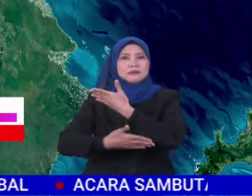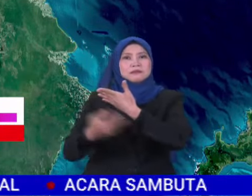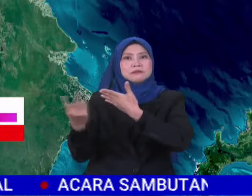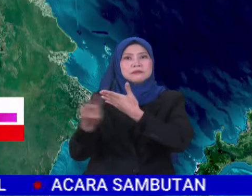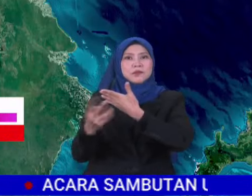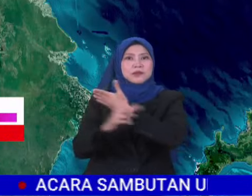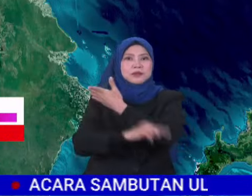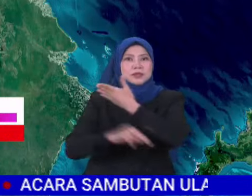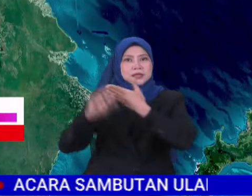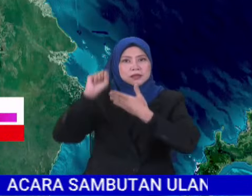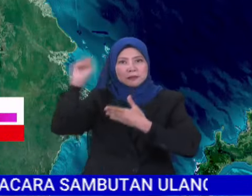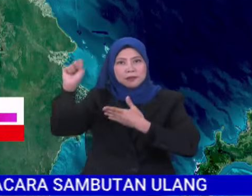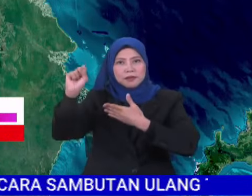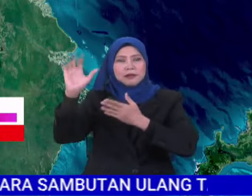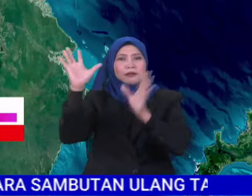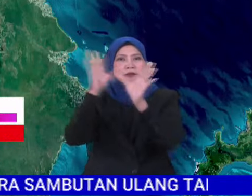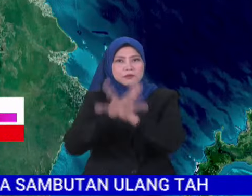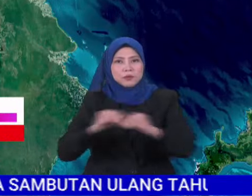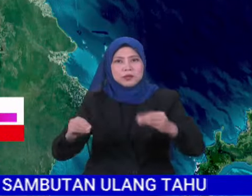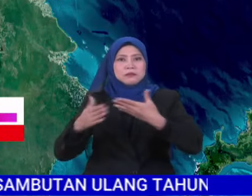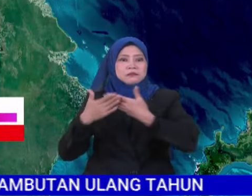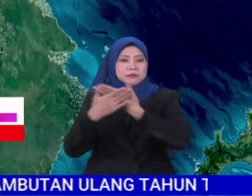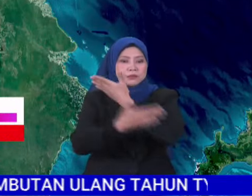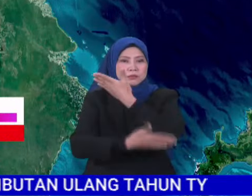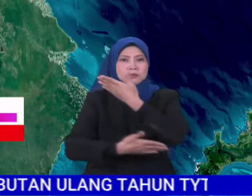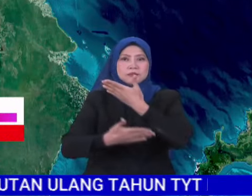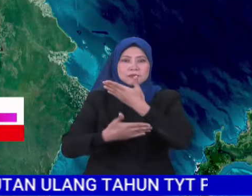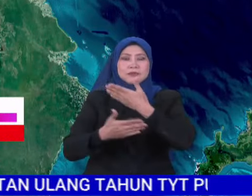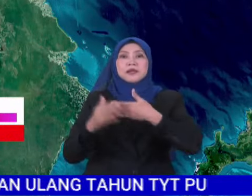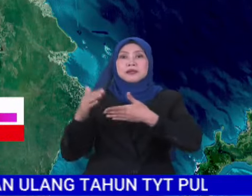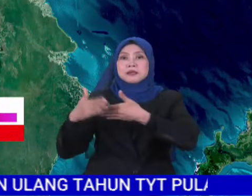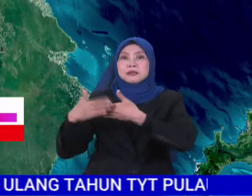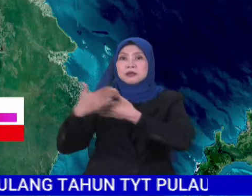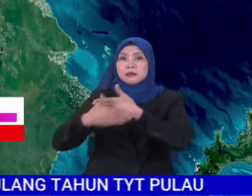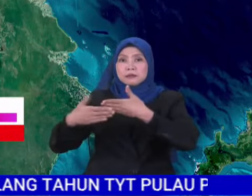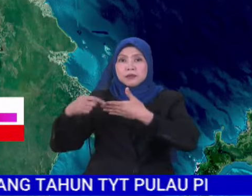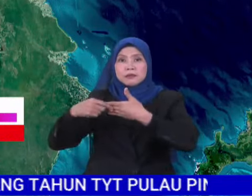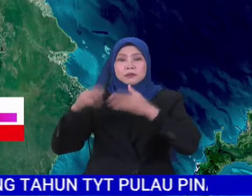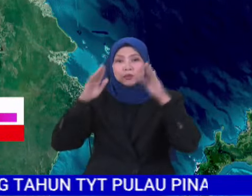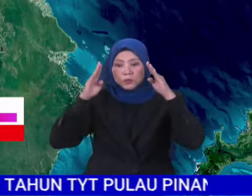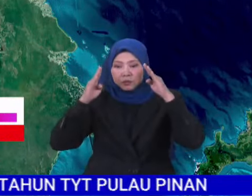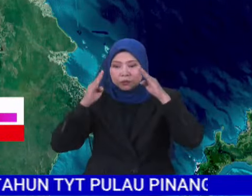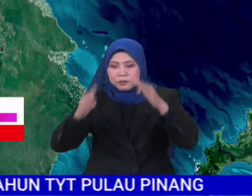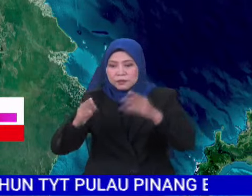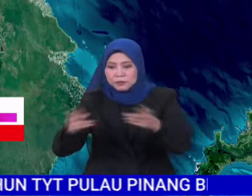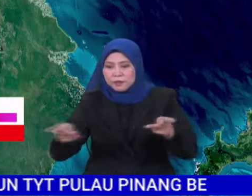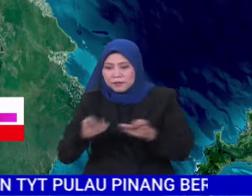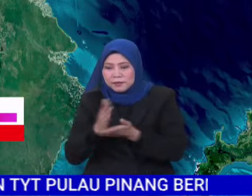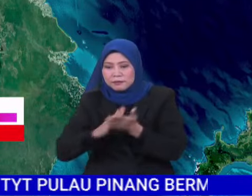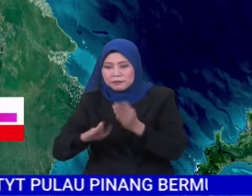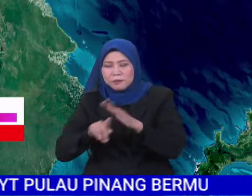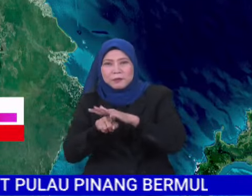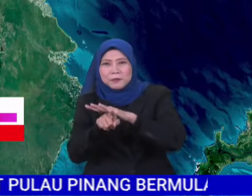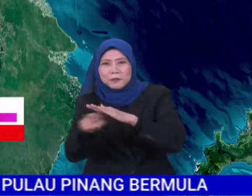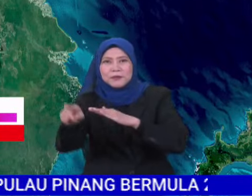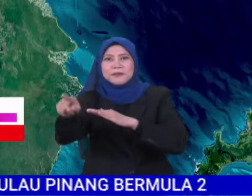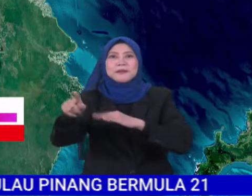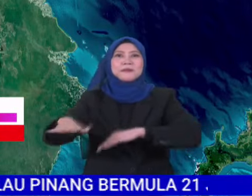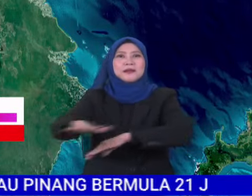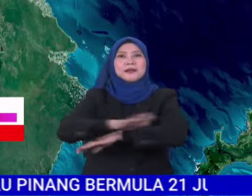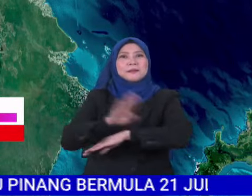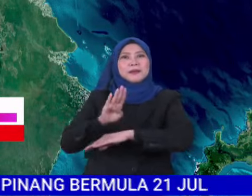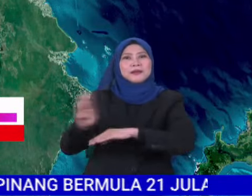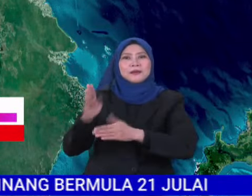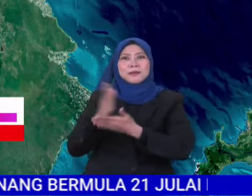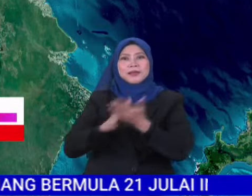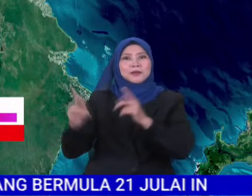keduduk negeri di negeri Sabah dan juga di negeri Sarawak di negeri Saba hujan lebih tertumpu di kita bagian pedalaman pantai barat